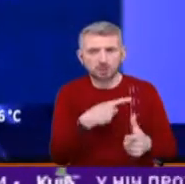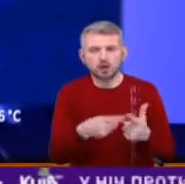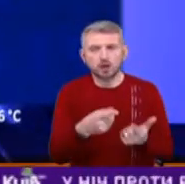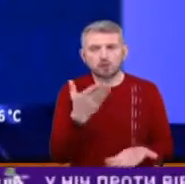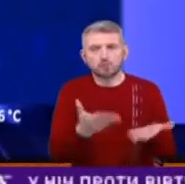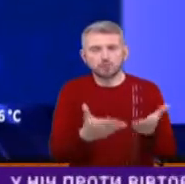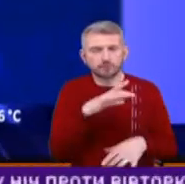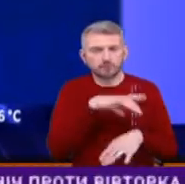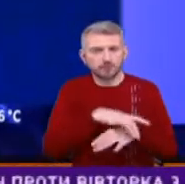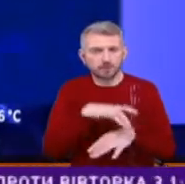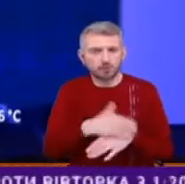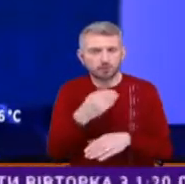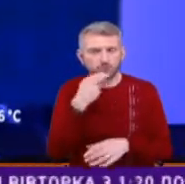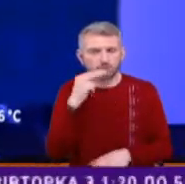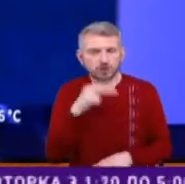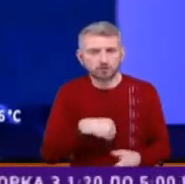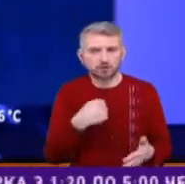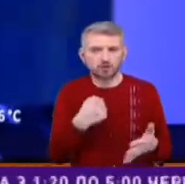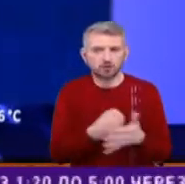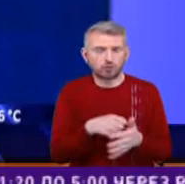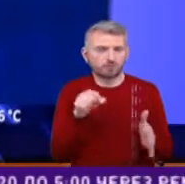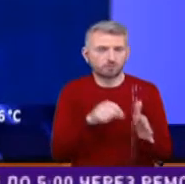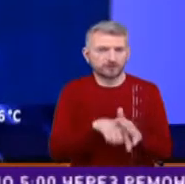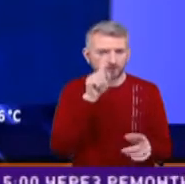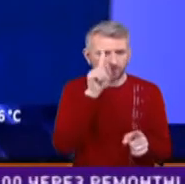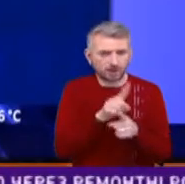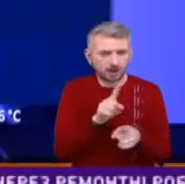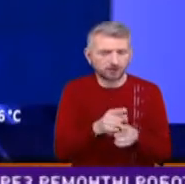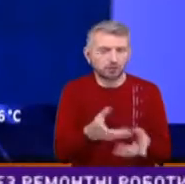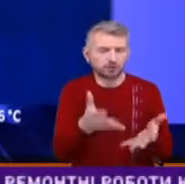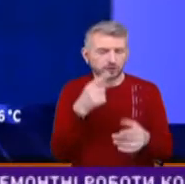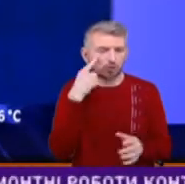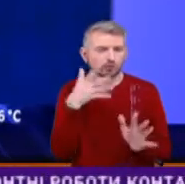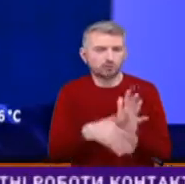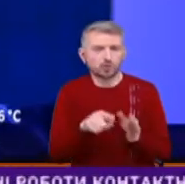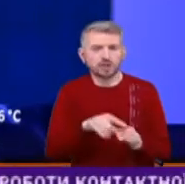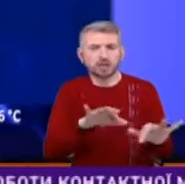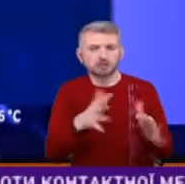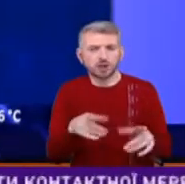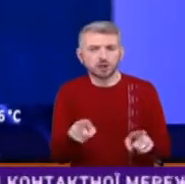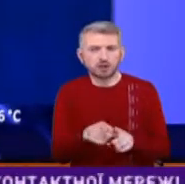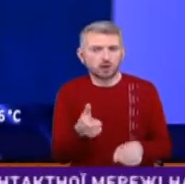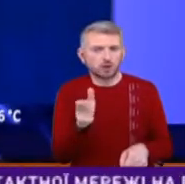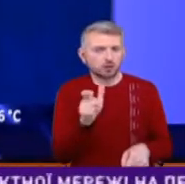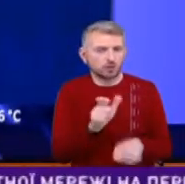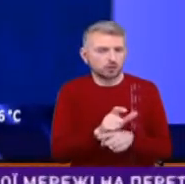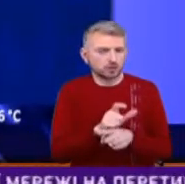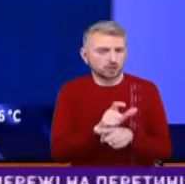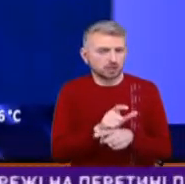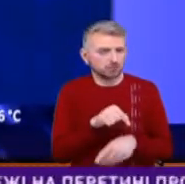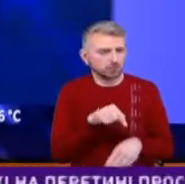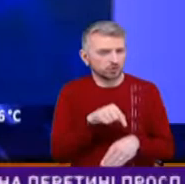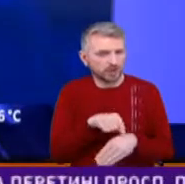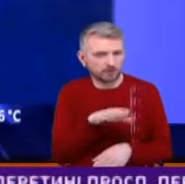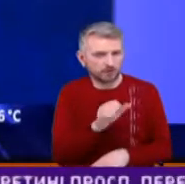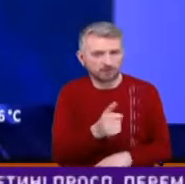можливим викриттям його причетності до вбивства брата. Я очевидно розумію, що ця історія така дуже сенситивна, так? І